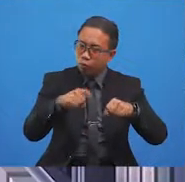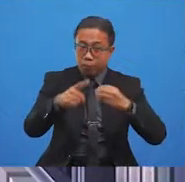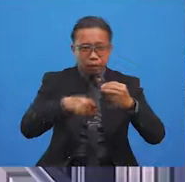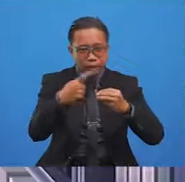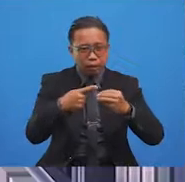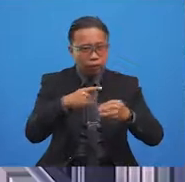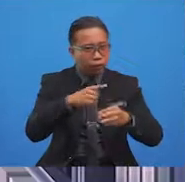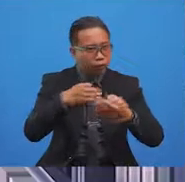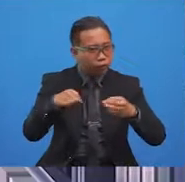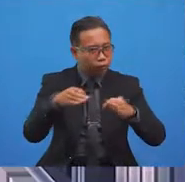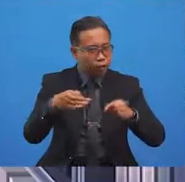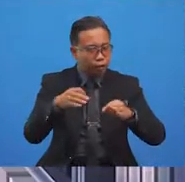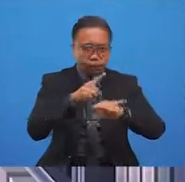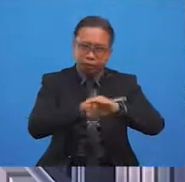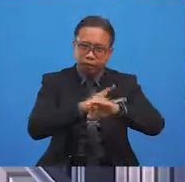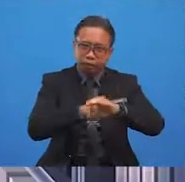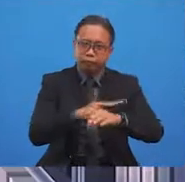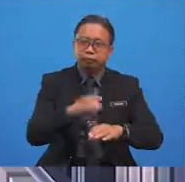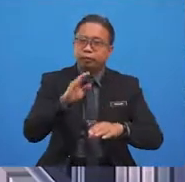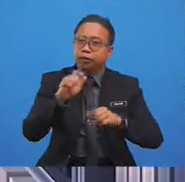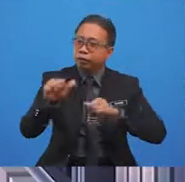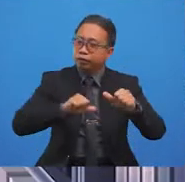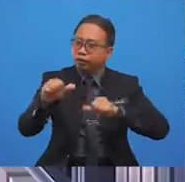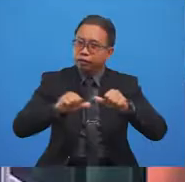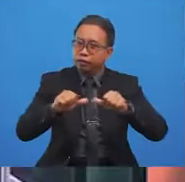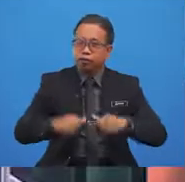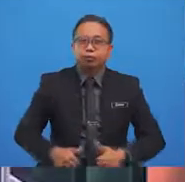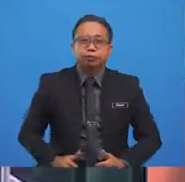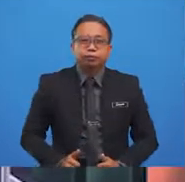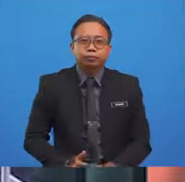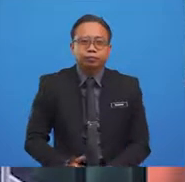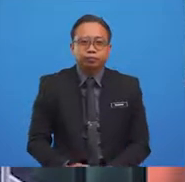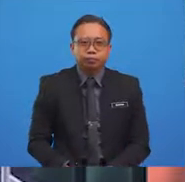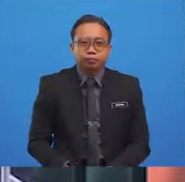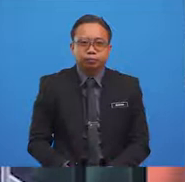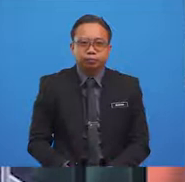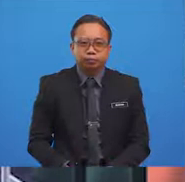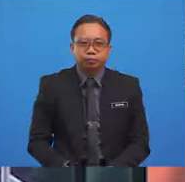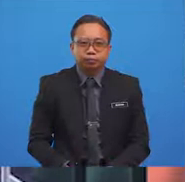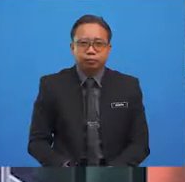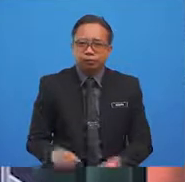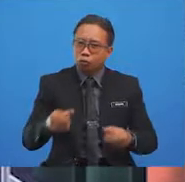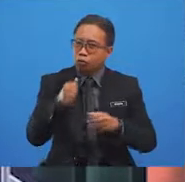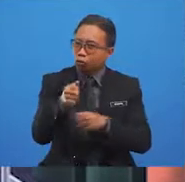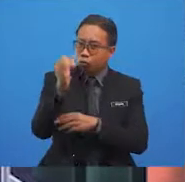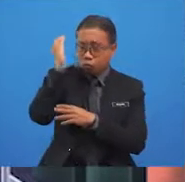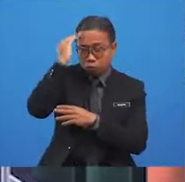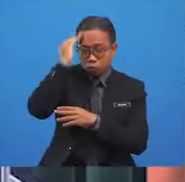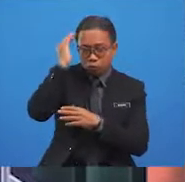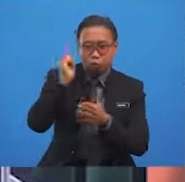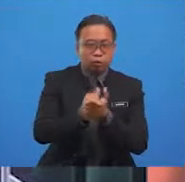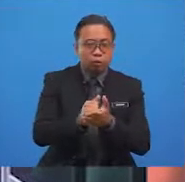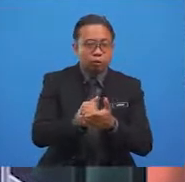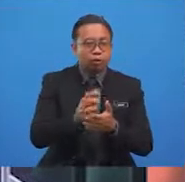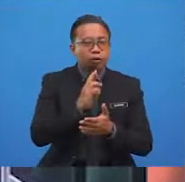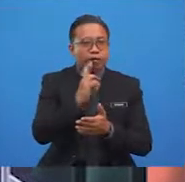free. Your free time activities. Fun fact. Do you know that having